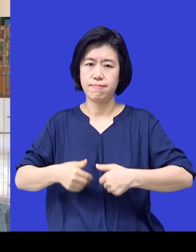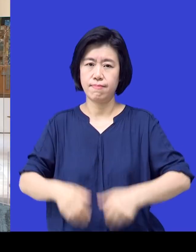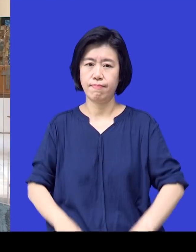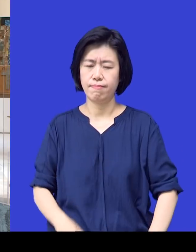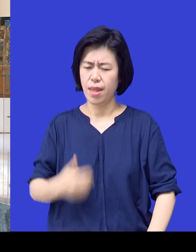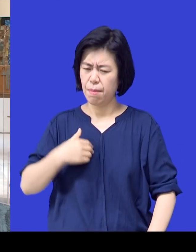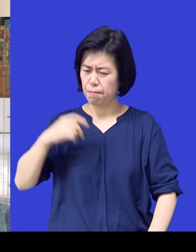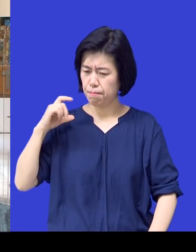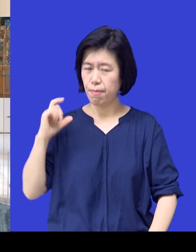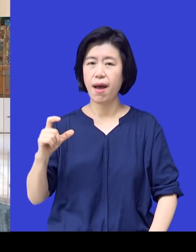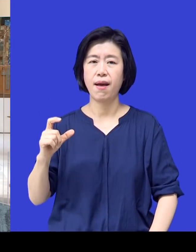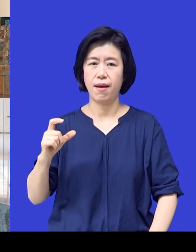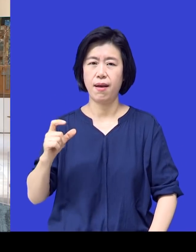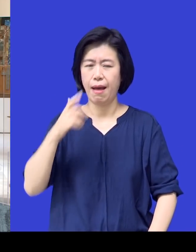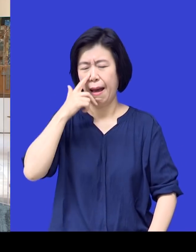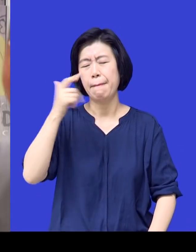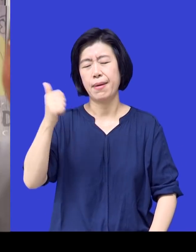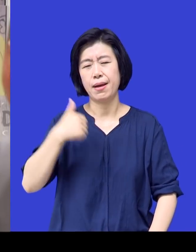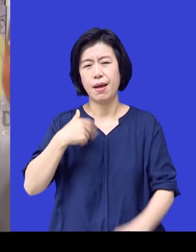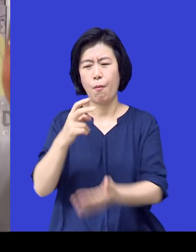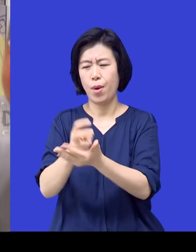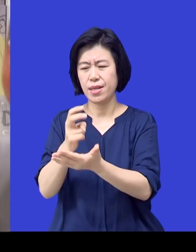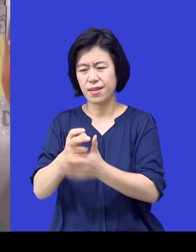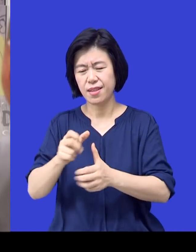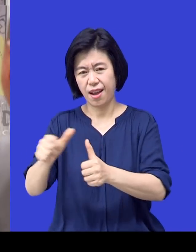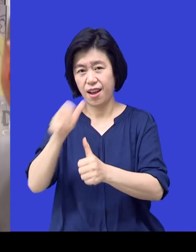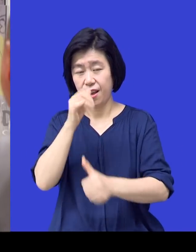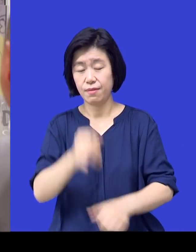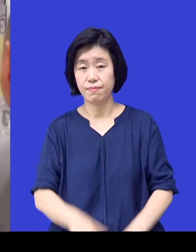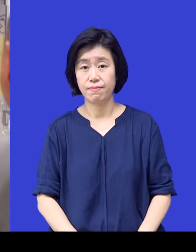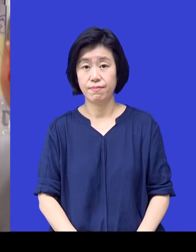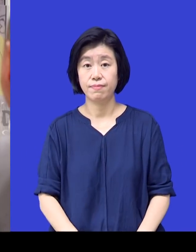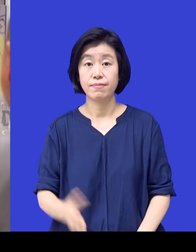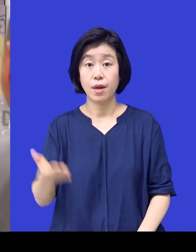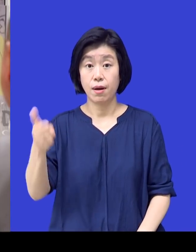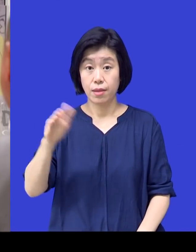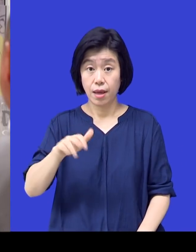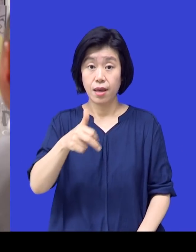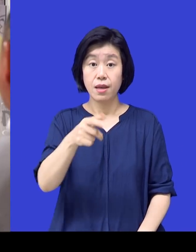딱딱하고 원칙적인 사람이었어요. 음. 예, 근데 컴패션을 통해서